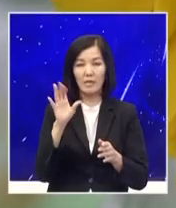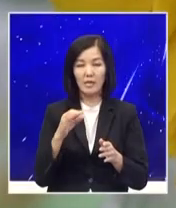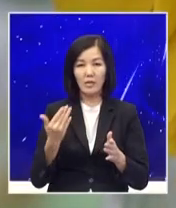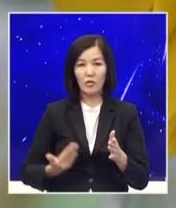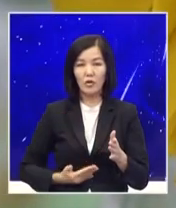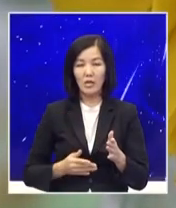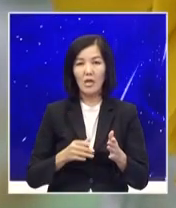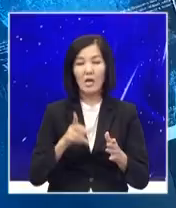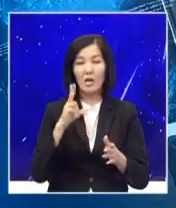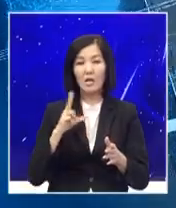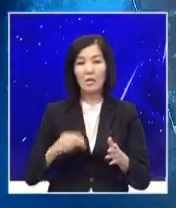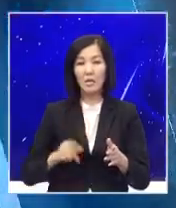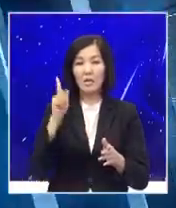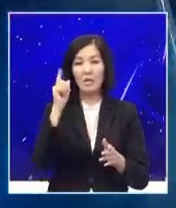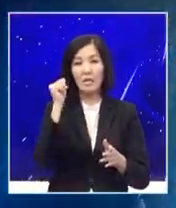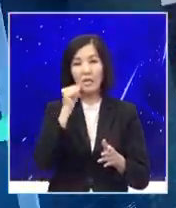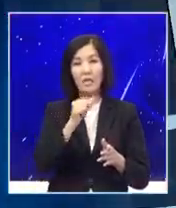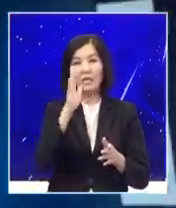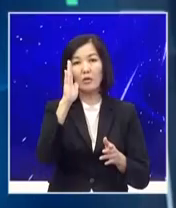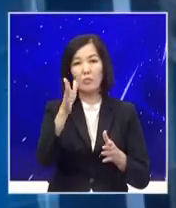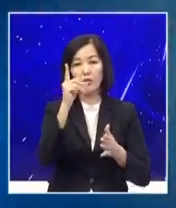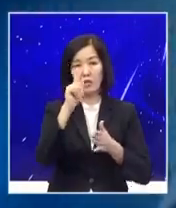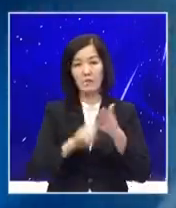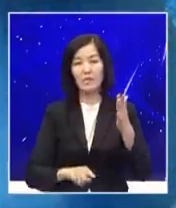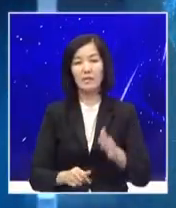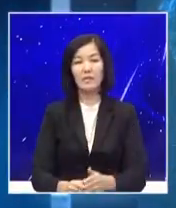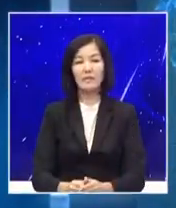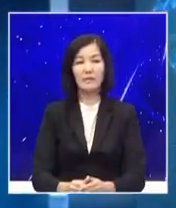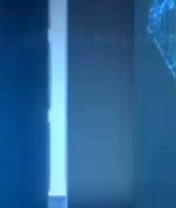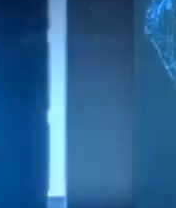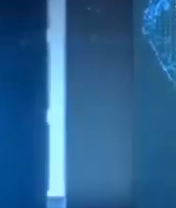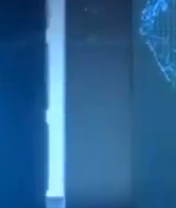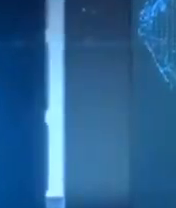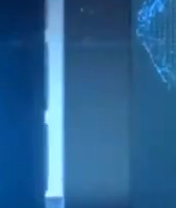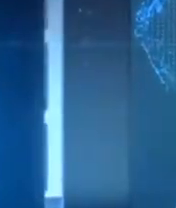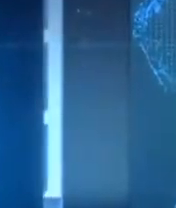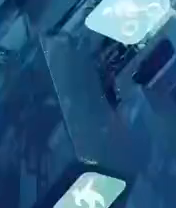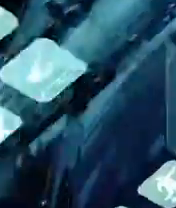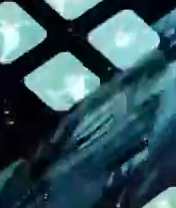қыздарының ертеңіне сенеді. Елдана Серікбайқызы, Жайық Құрманбаев, Жетісу телеарнасы, Талдықорған.